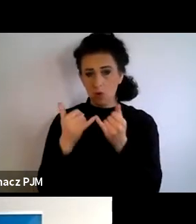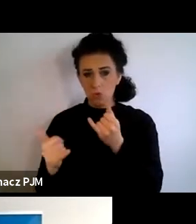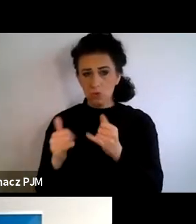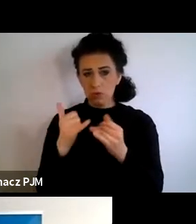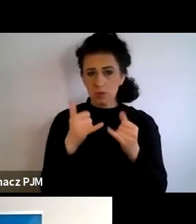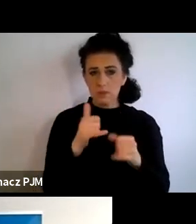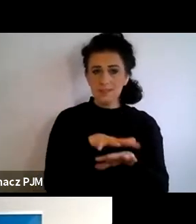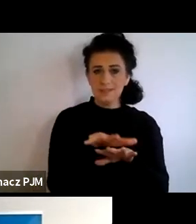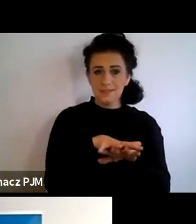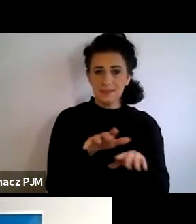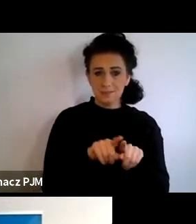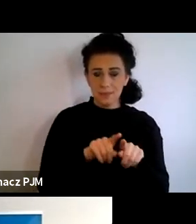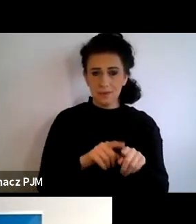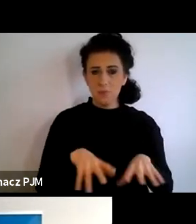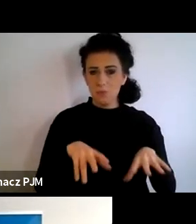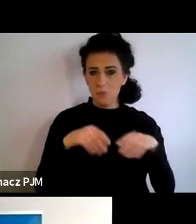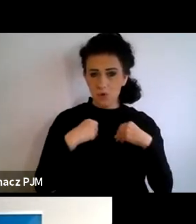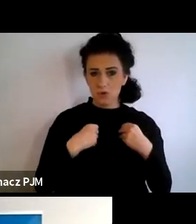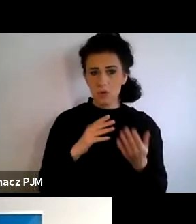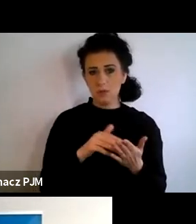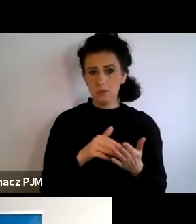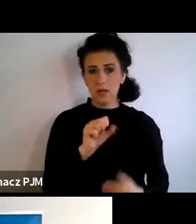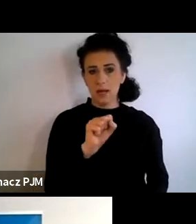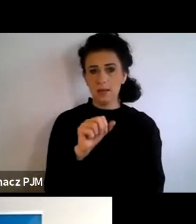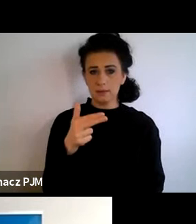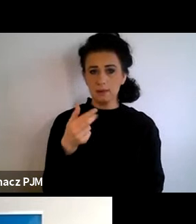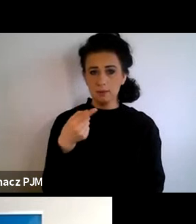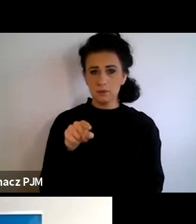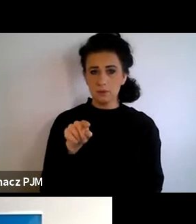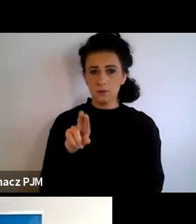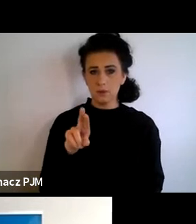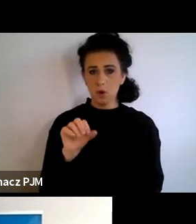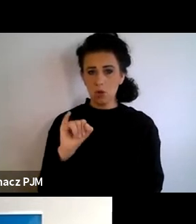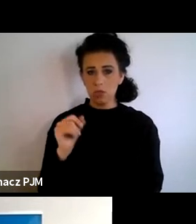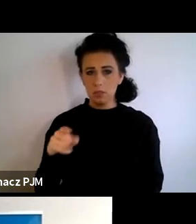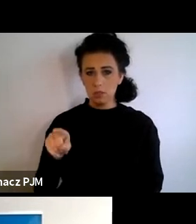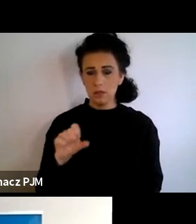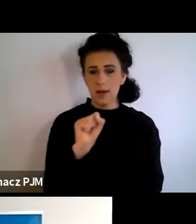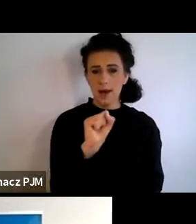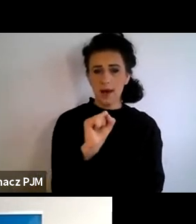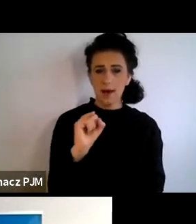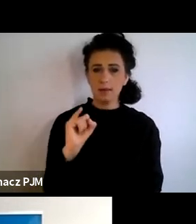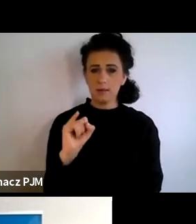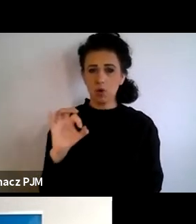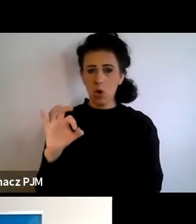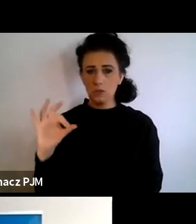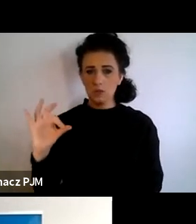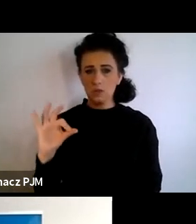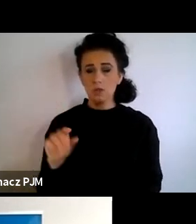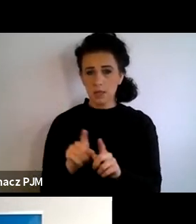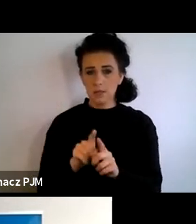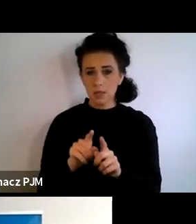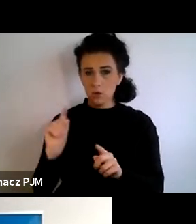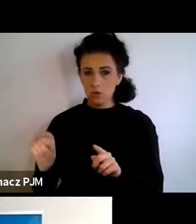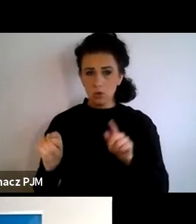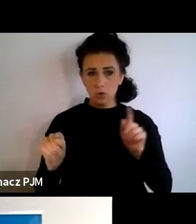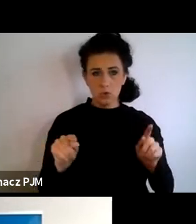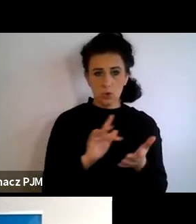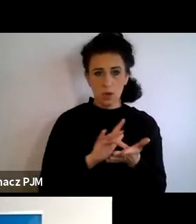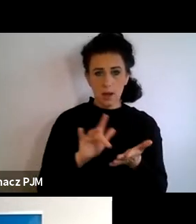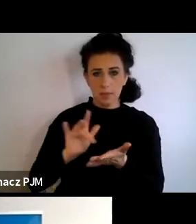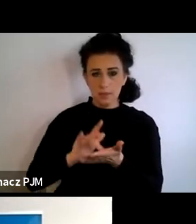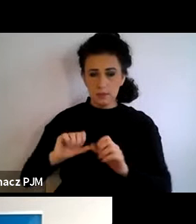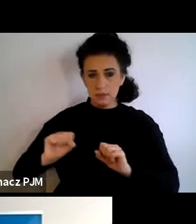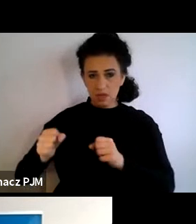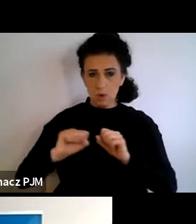systemowych. Czyli jeśli ktoś ma smartfon z Androidem czy z iOS-em, no to na obu tych platformach będą działały te aplikacje. Tak samo jeśli ktoś ma